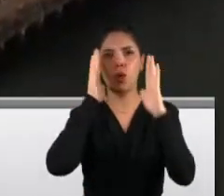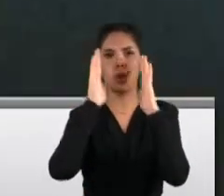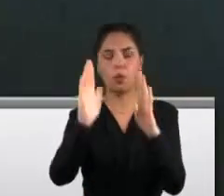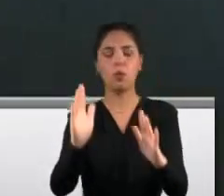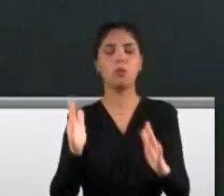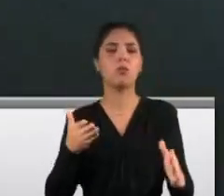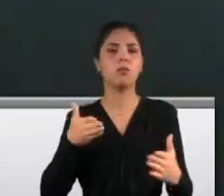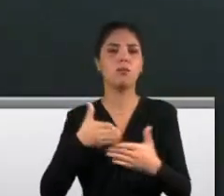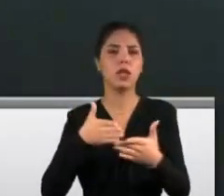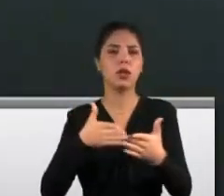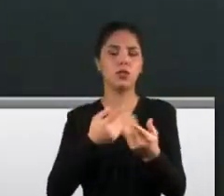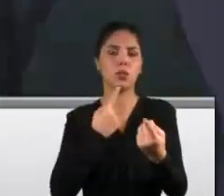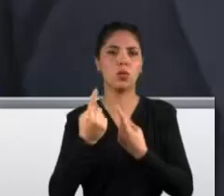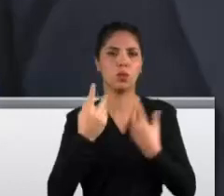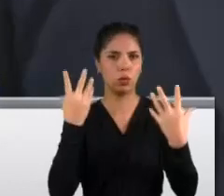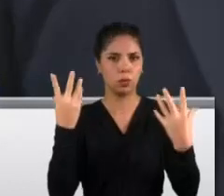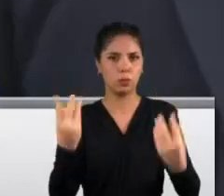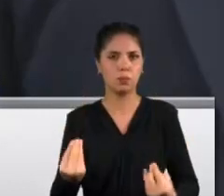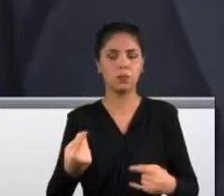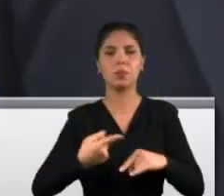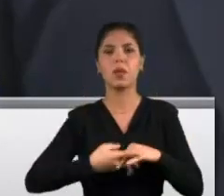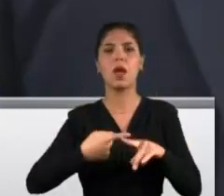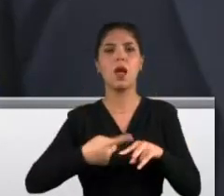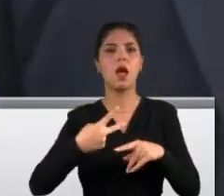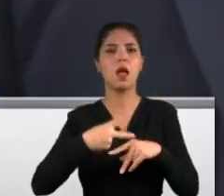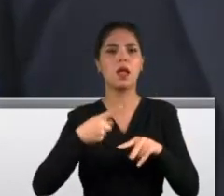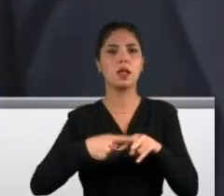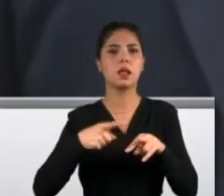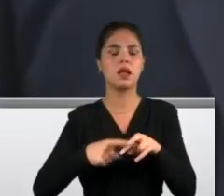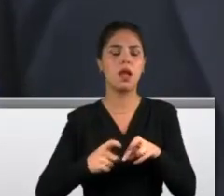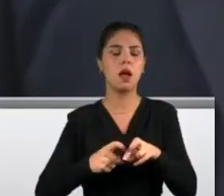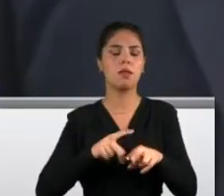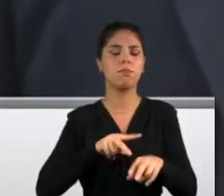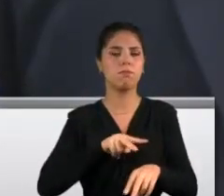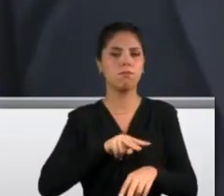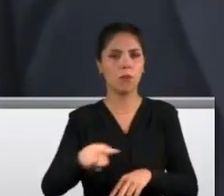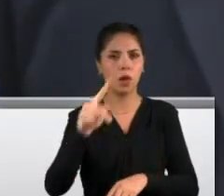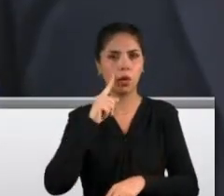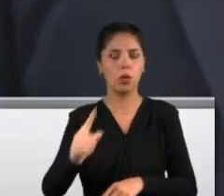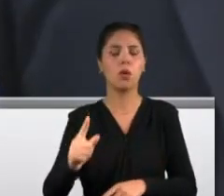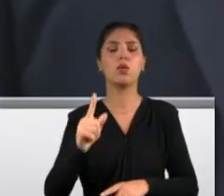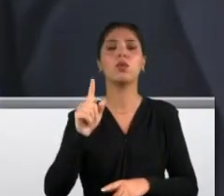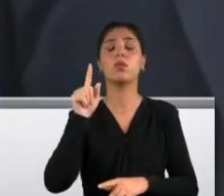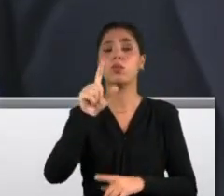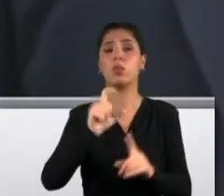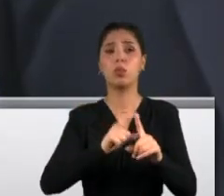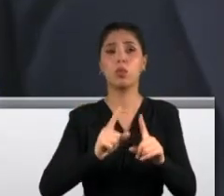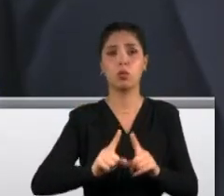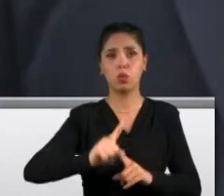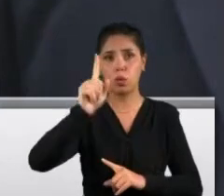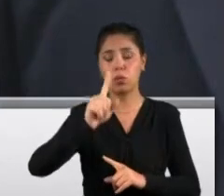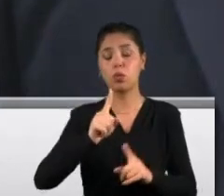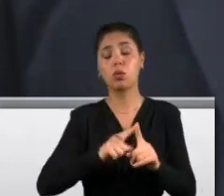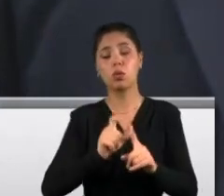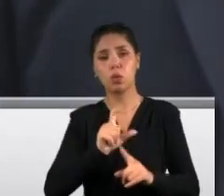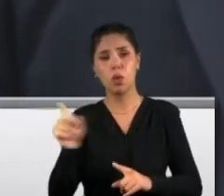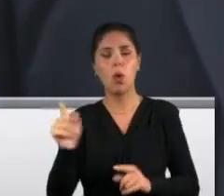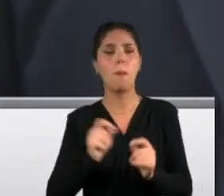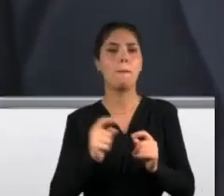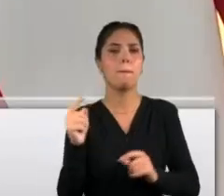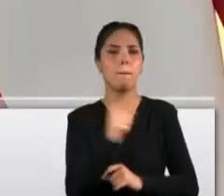masadaki başlıklardan biri olacak. Hazar geçişli Doğu-Batı Orta Koridorunu etkinleştirme